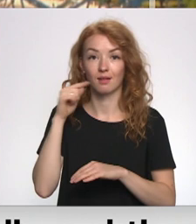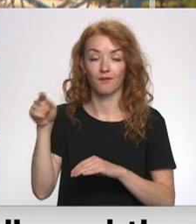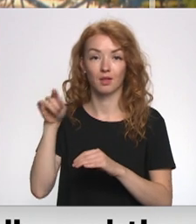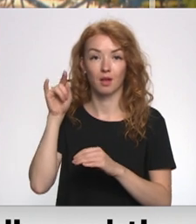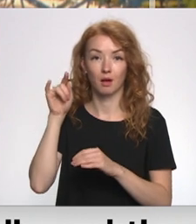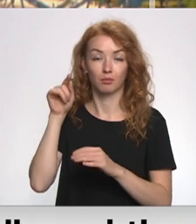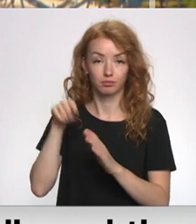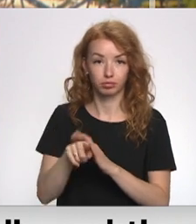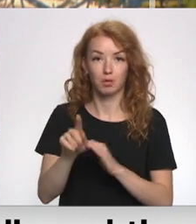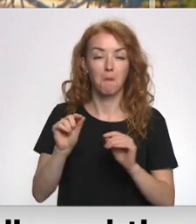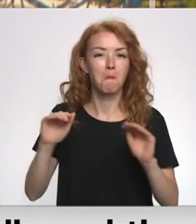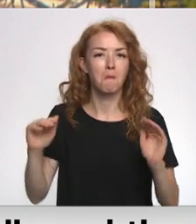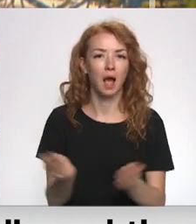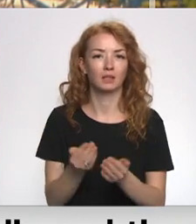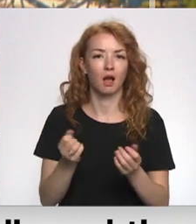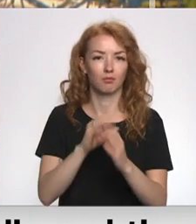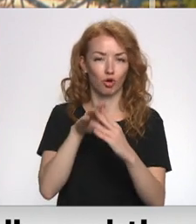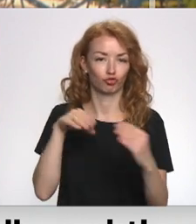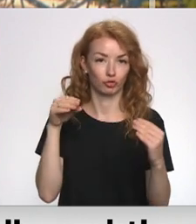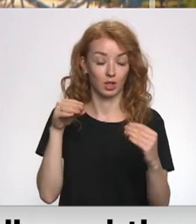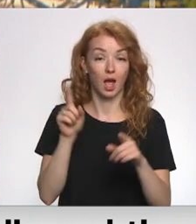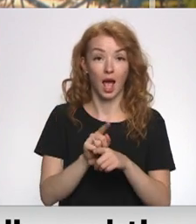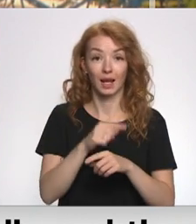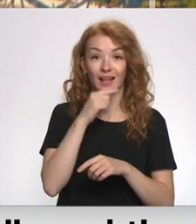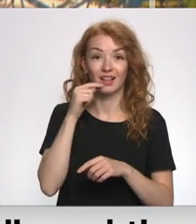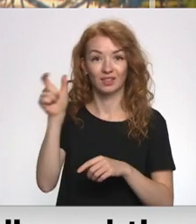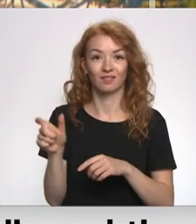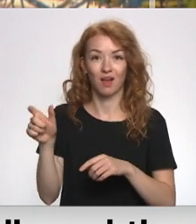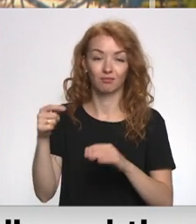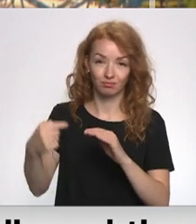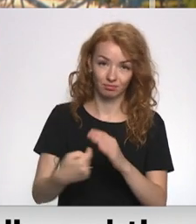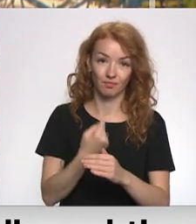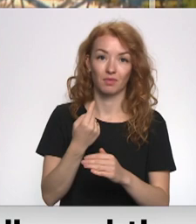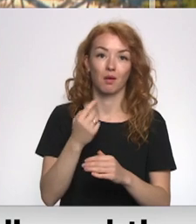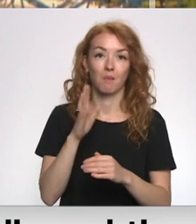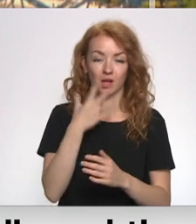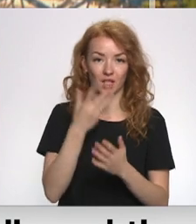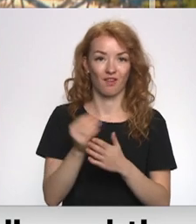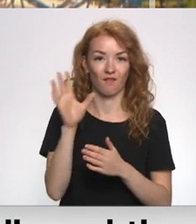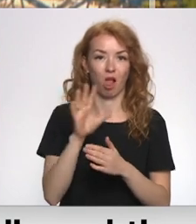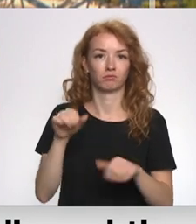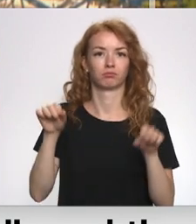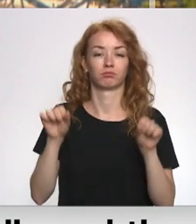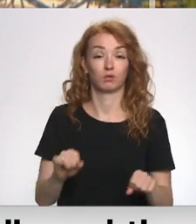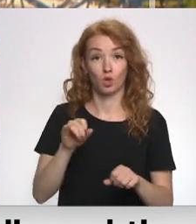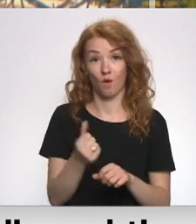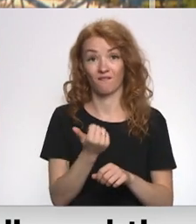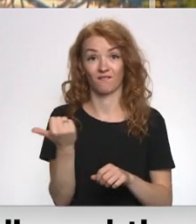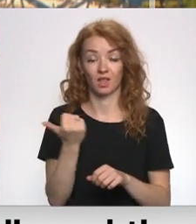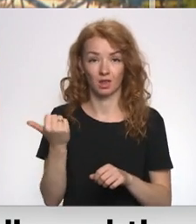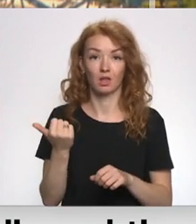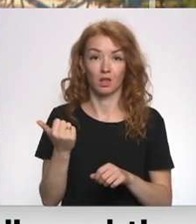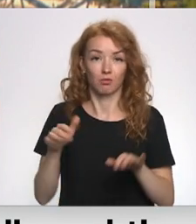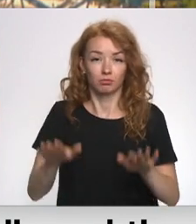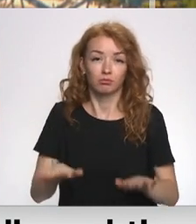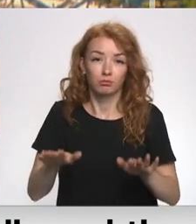mazāk vieglo automašīnu. Arī Krievijas robežas šķērsotāji ir sašutuši par savas valsts nostāju, jo tās dēļ viņiem uz robežas ir jāpavada